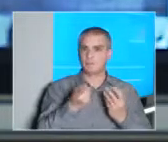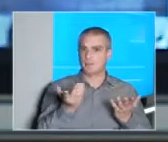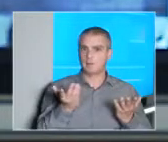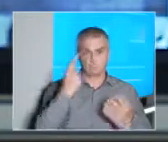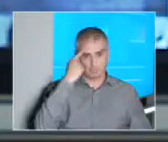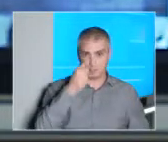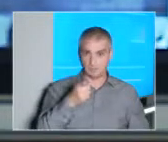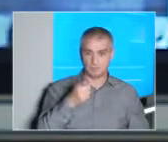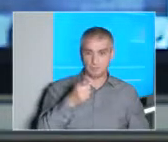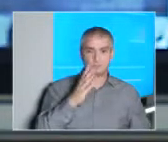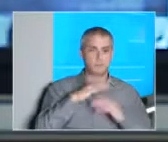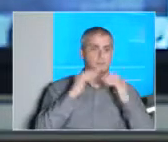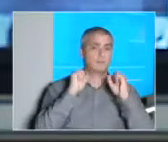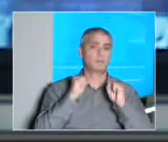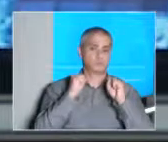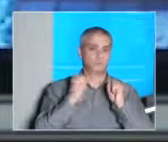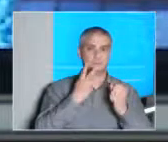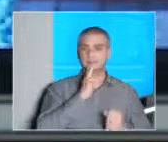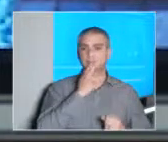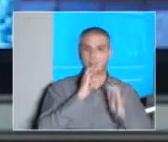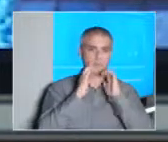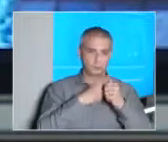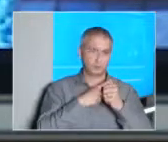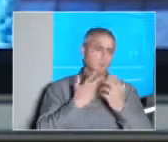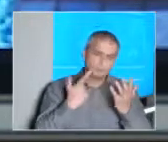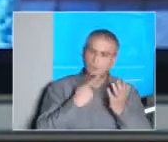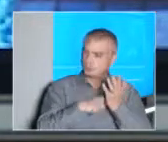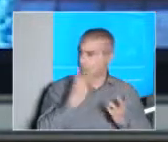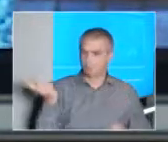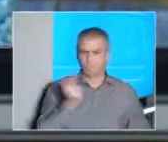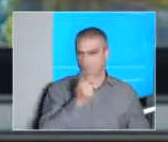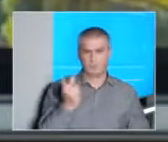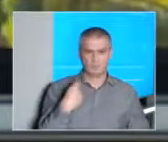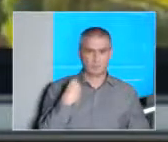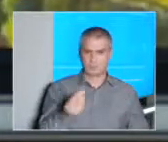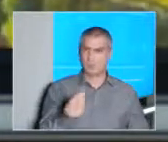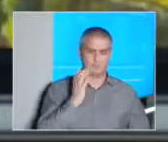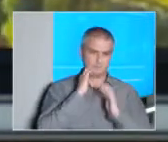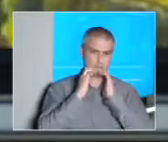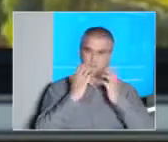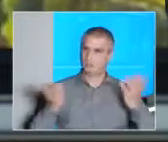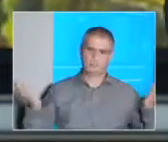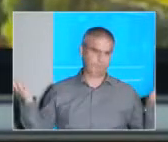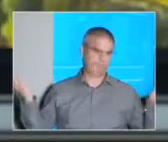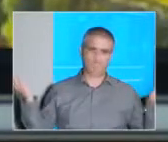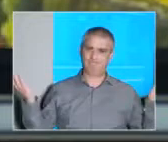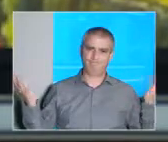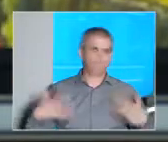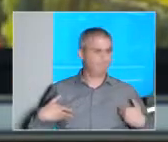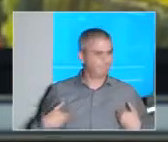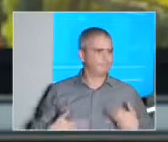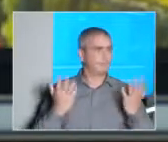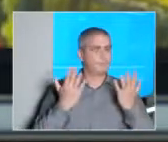האלה להערכתך מבוססי ספינים תקשורתיים, ונגיד שני הצדדים נותנים פה בספינים התקשורתיים באמת מכל